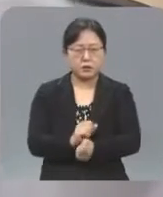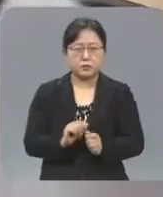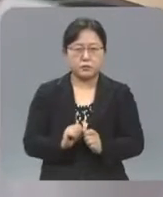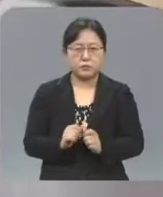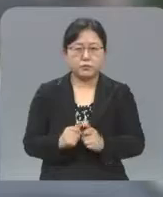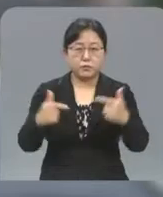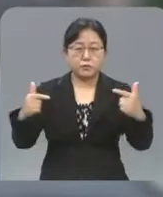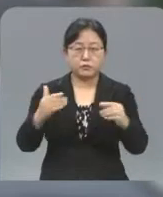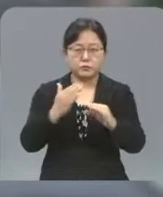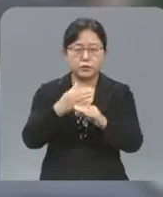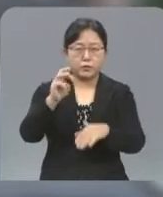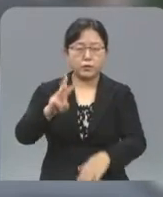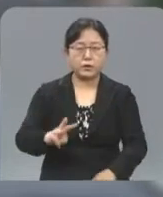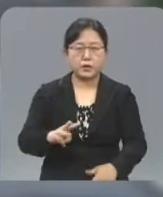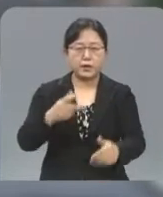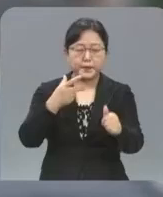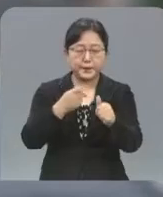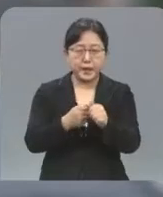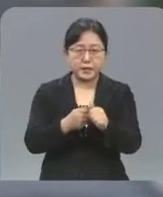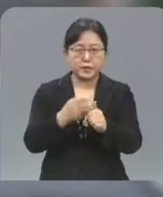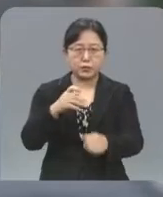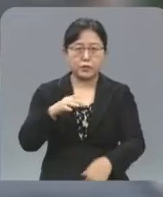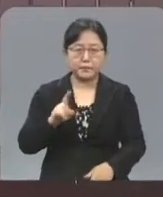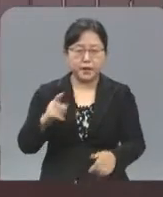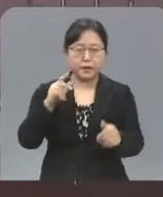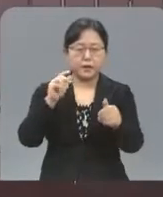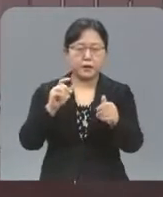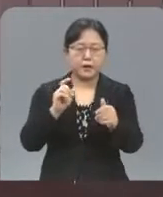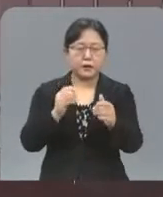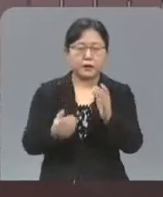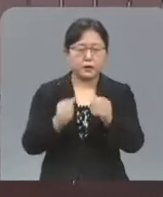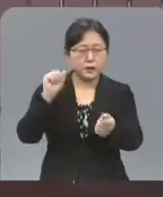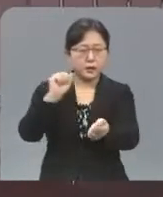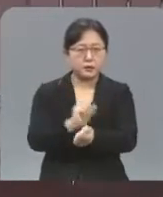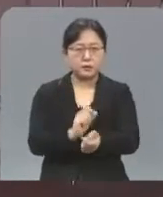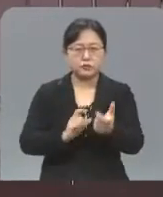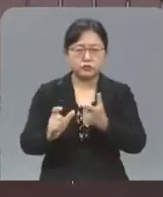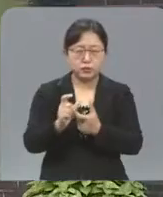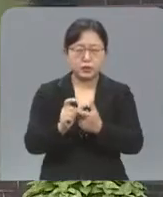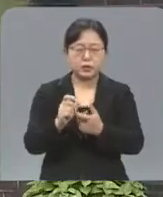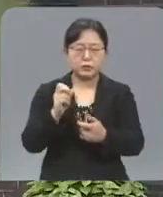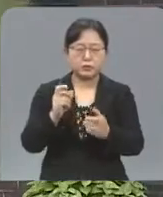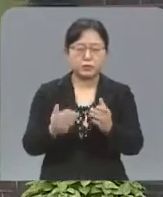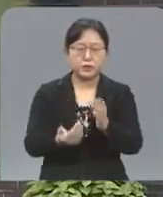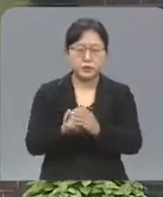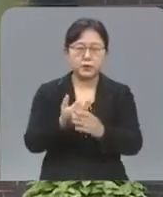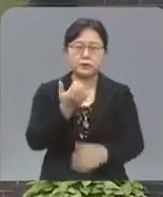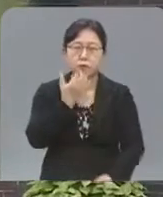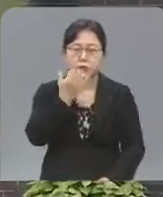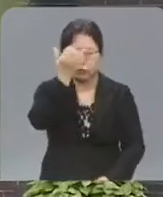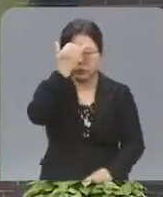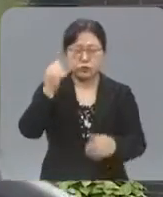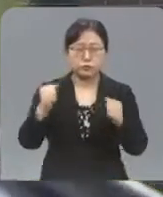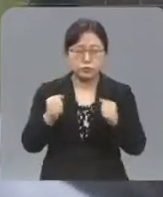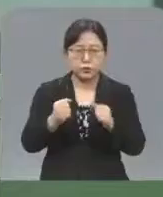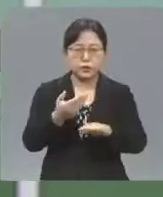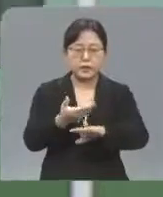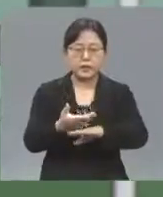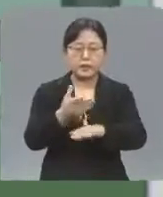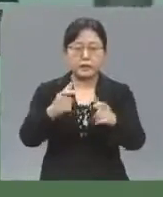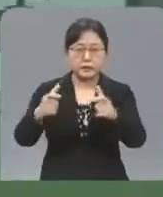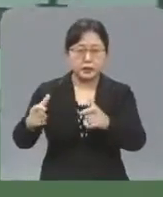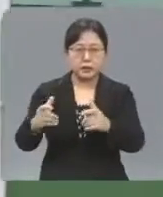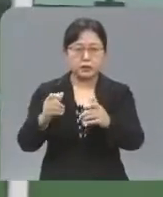겁니다 광주에서는 백신 돌파 감염 확진 자 와 관련된 추가 감염과 서울과 충북 등 타지역 접촉으로 인한